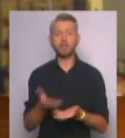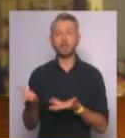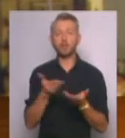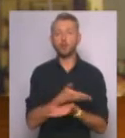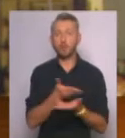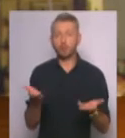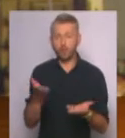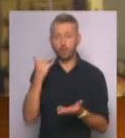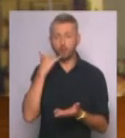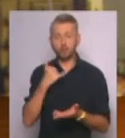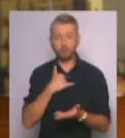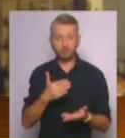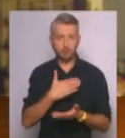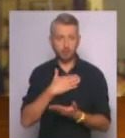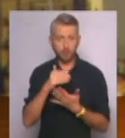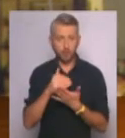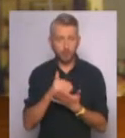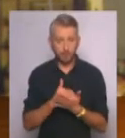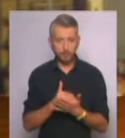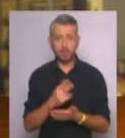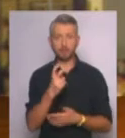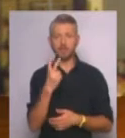вас долучатися до нашого прямого ефіру